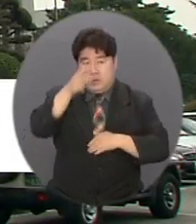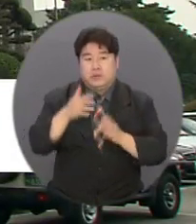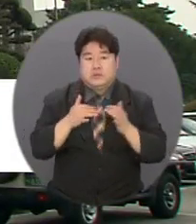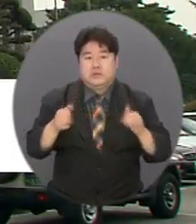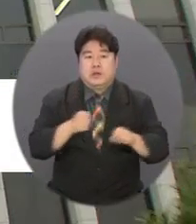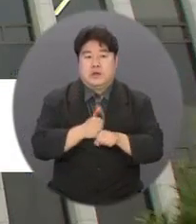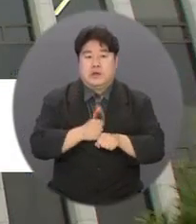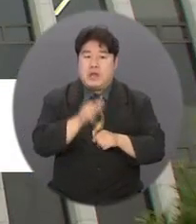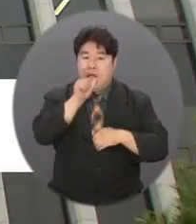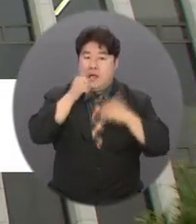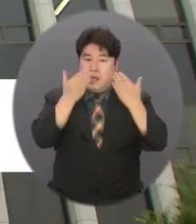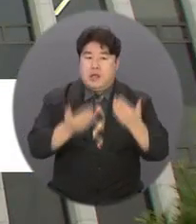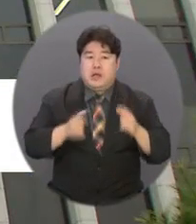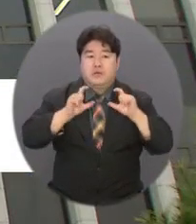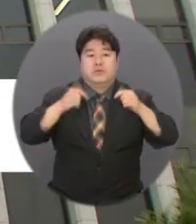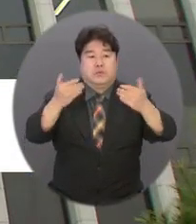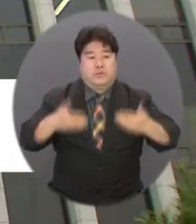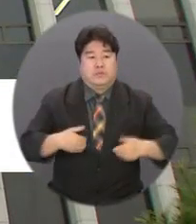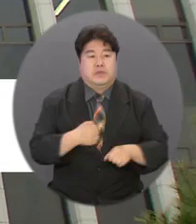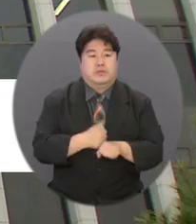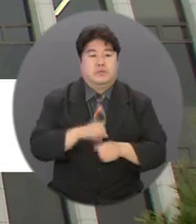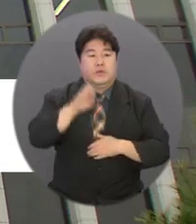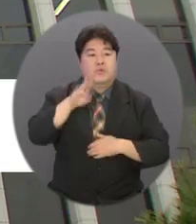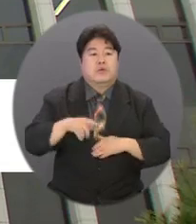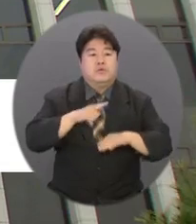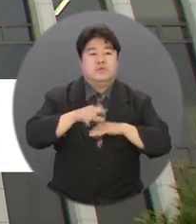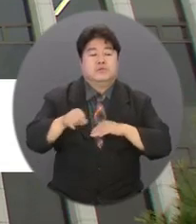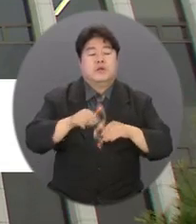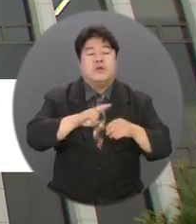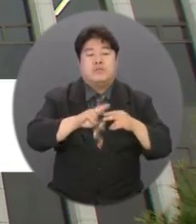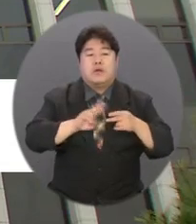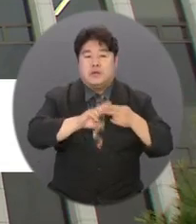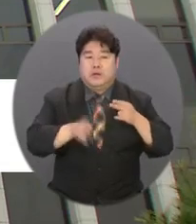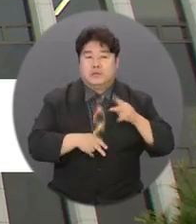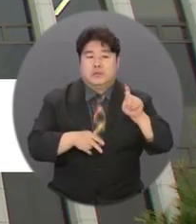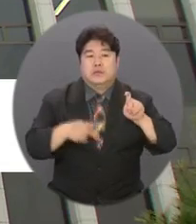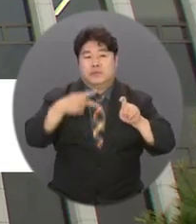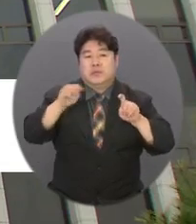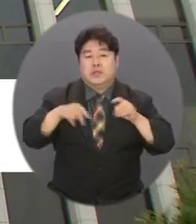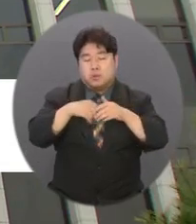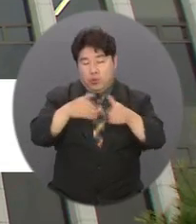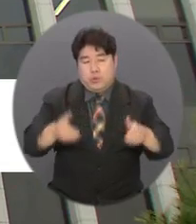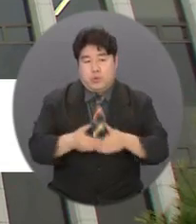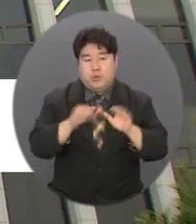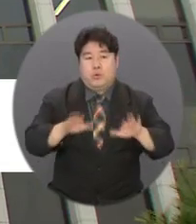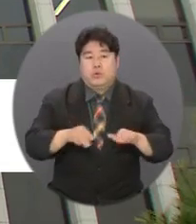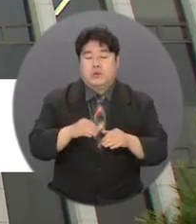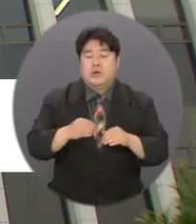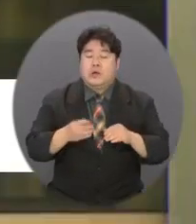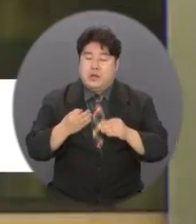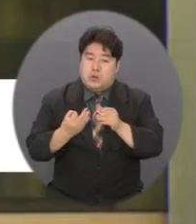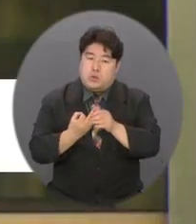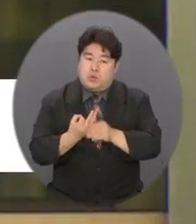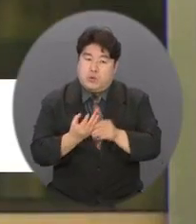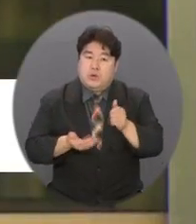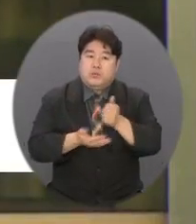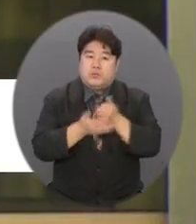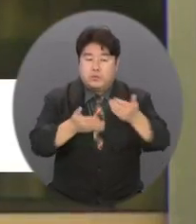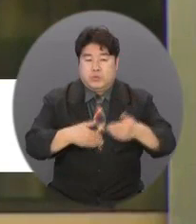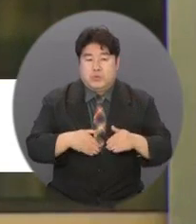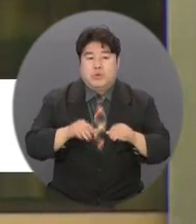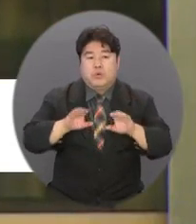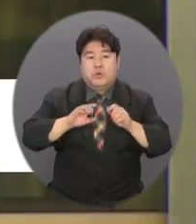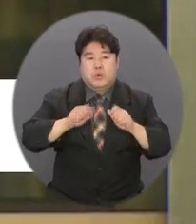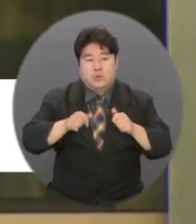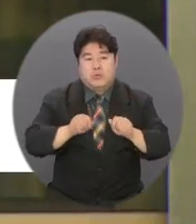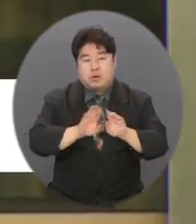실형을 선고받았습니다 광주지법 형사 10 단독 은 오늘 뇌물 수수와 도박 공간 개설 방조